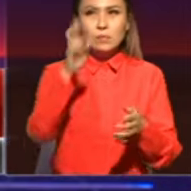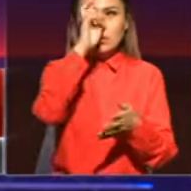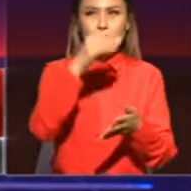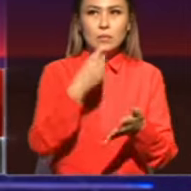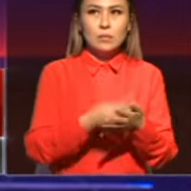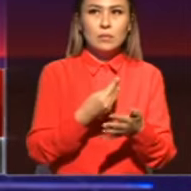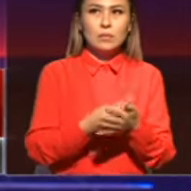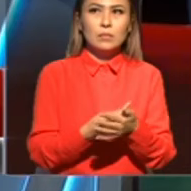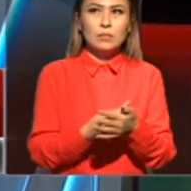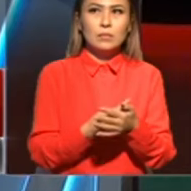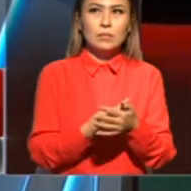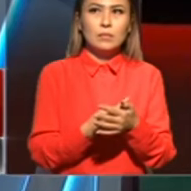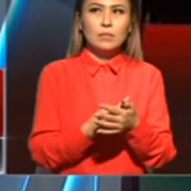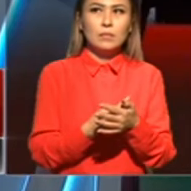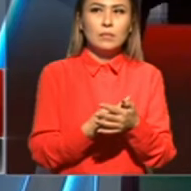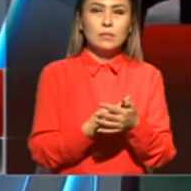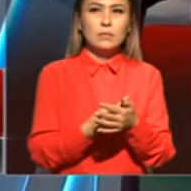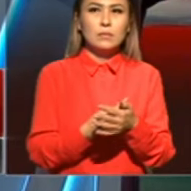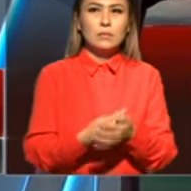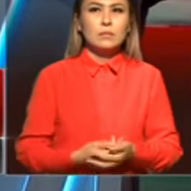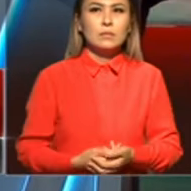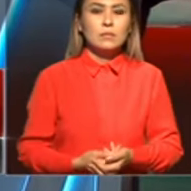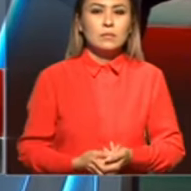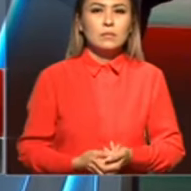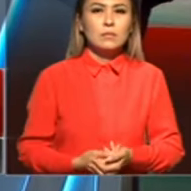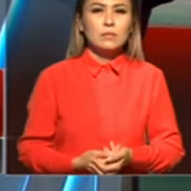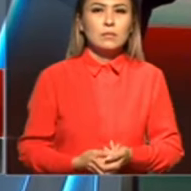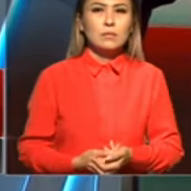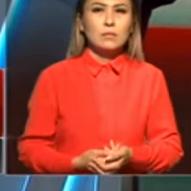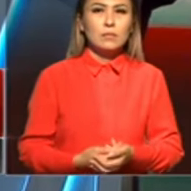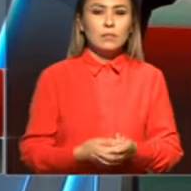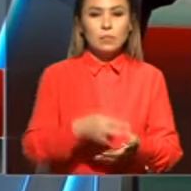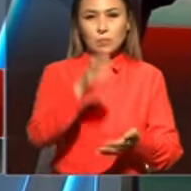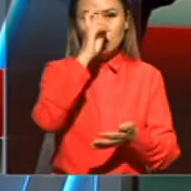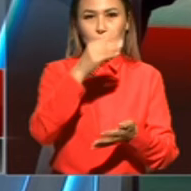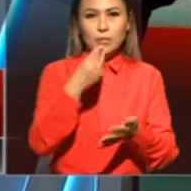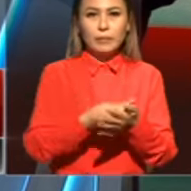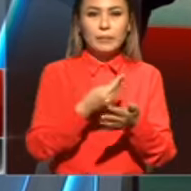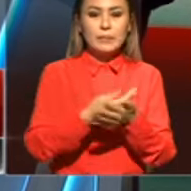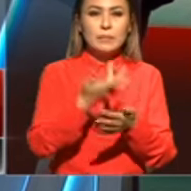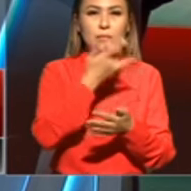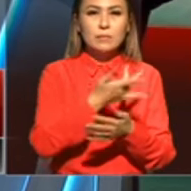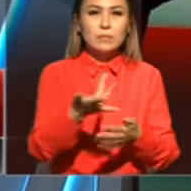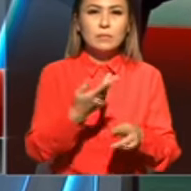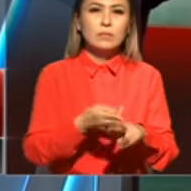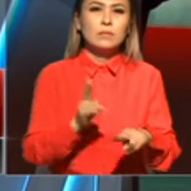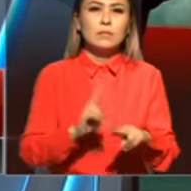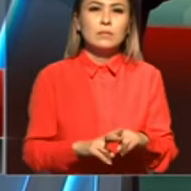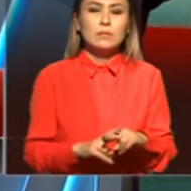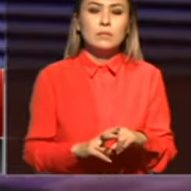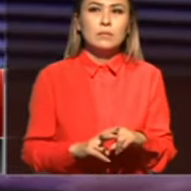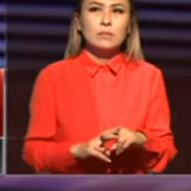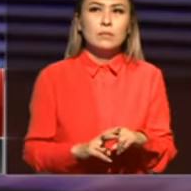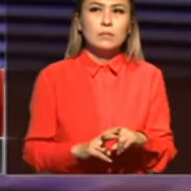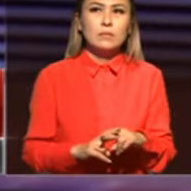мырза, сөзді жұлып алмасаңыз мына жақта көрсіңіз ғой. Жаңағы бюджеттік саясатқа ауысып жатырмыз ғой енді. Бұл жерде